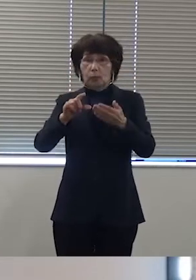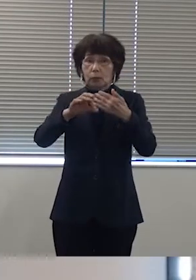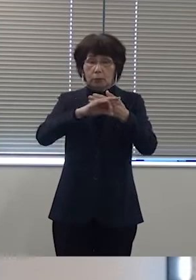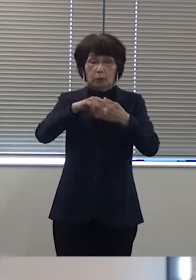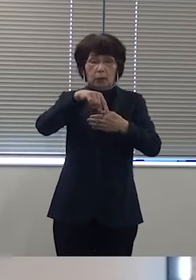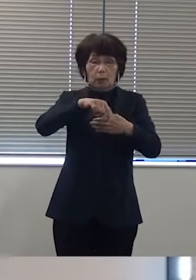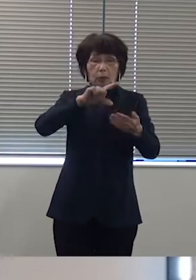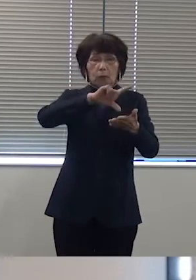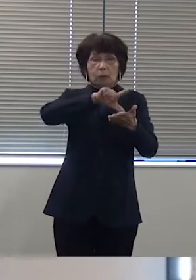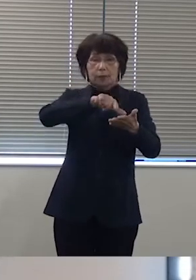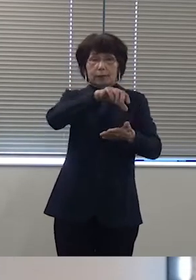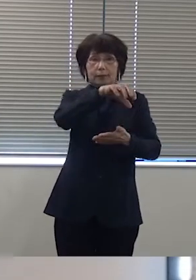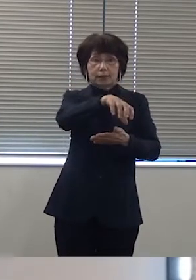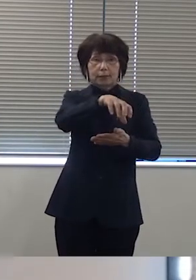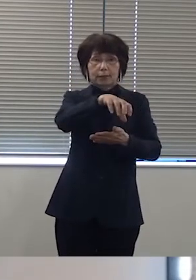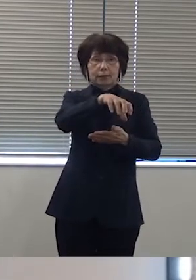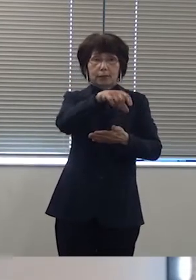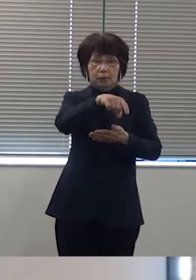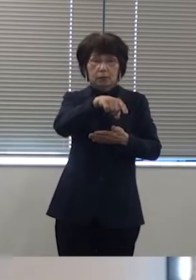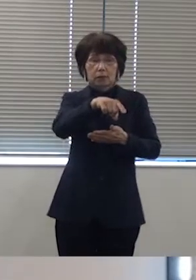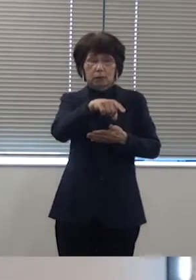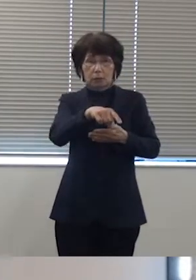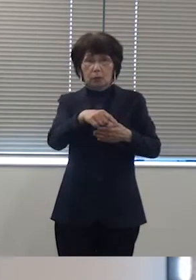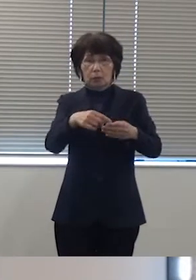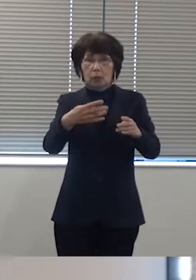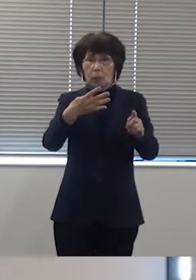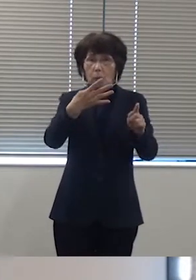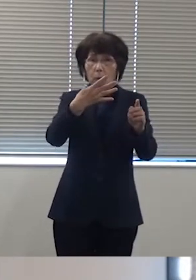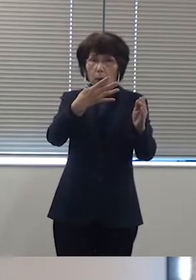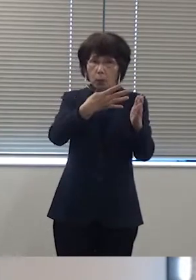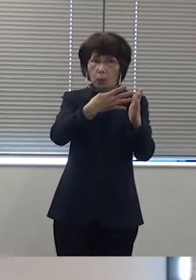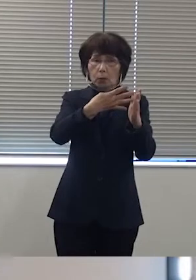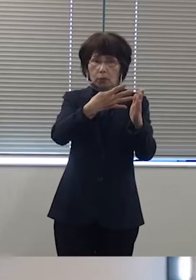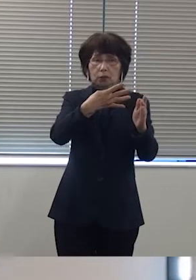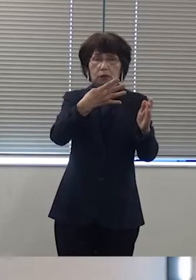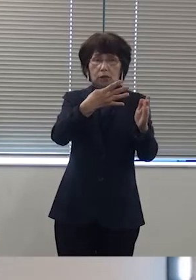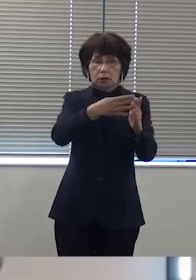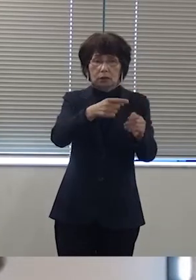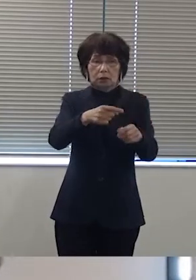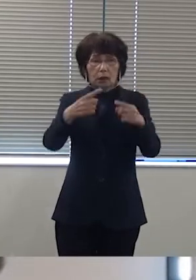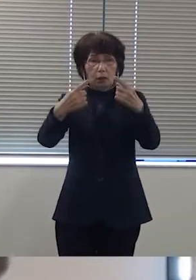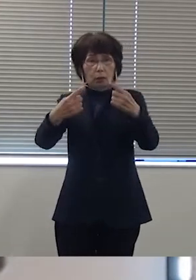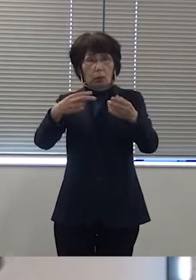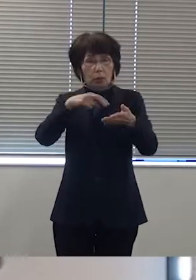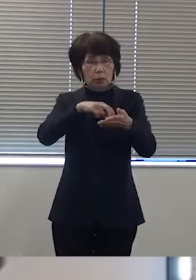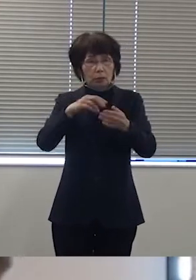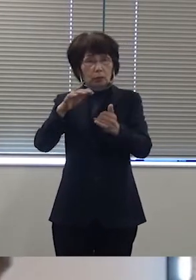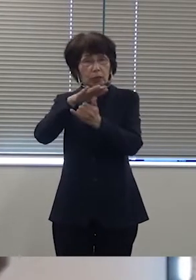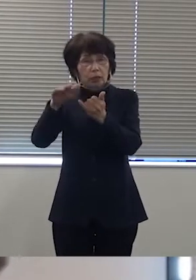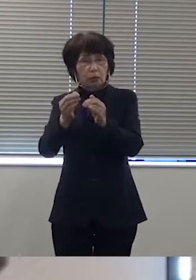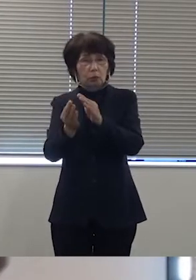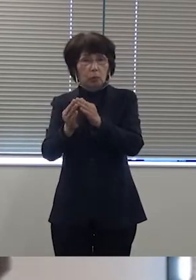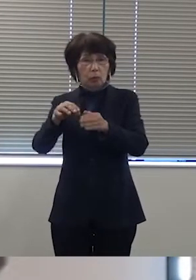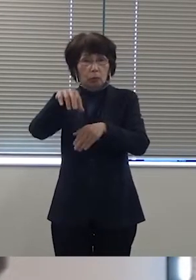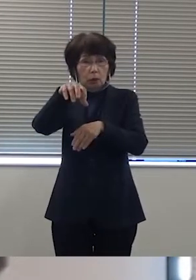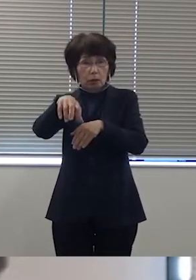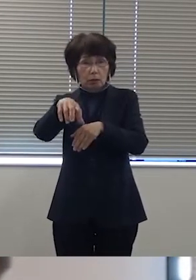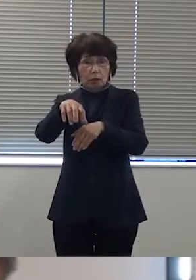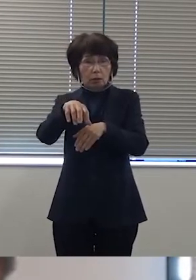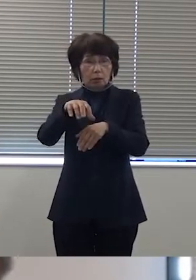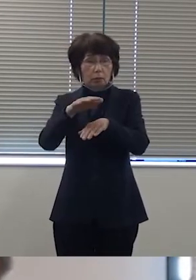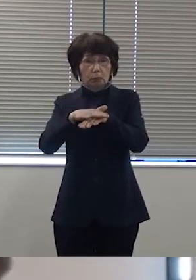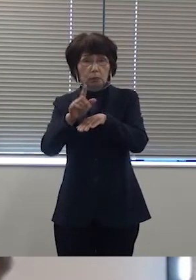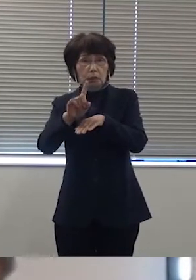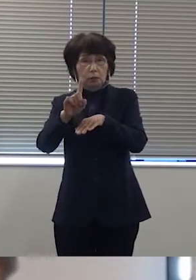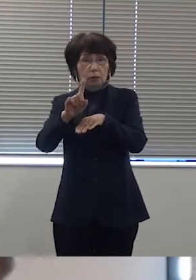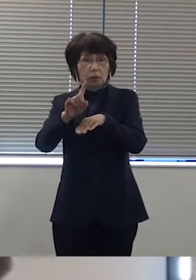に、法律、例えば民間の保育園をどうするかというのは、本格的な議論はやっぱり令和5年度からになると思いますよ。ただ